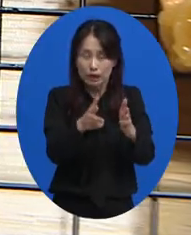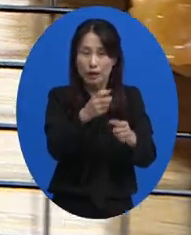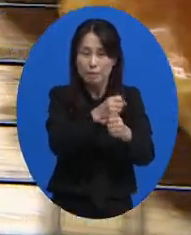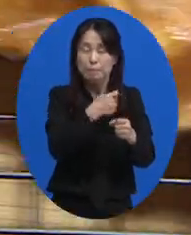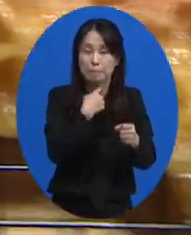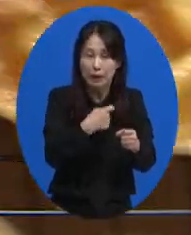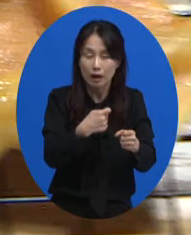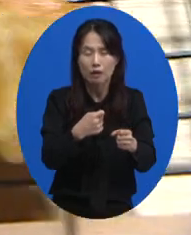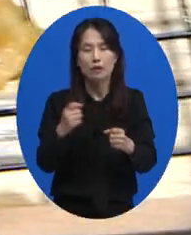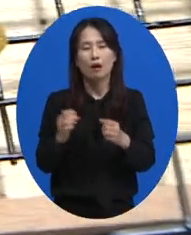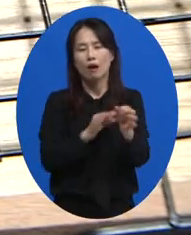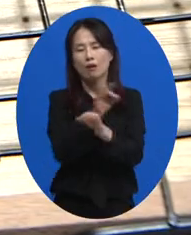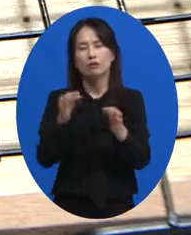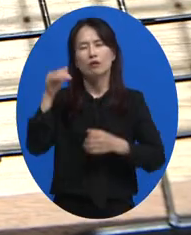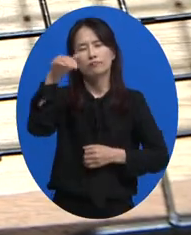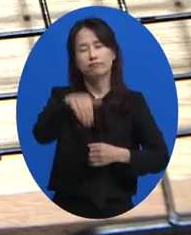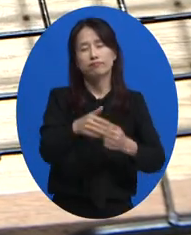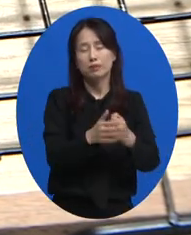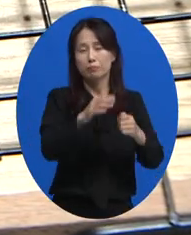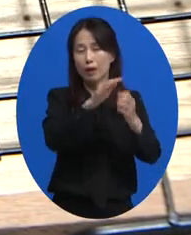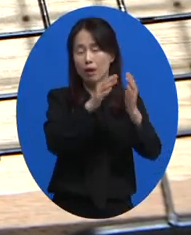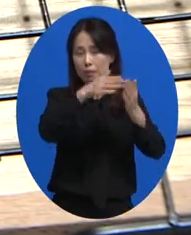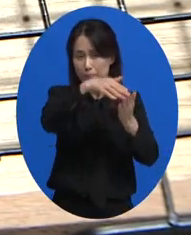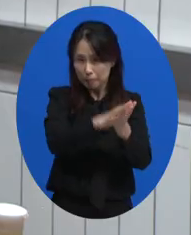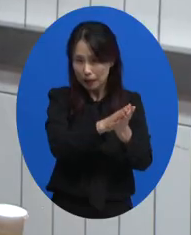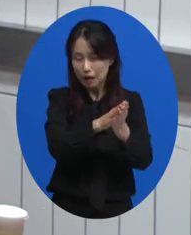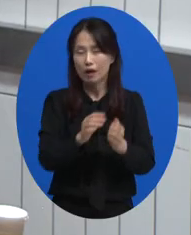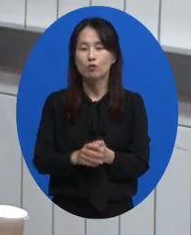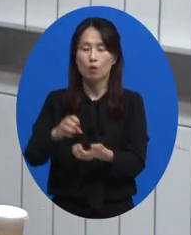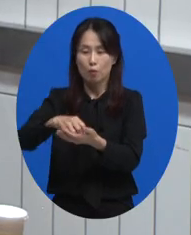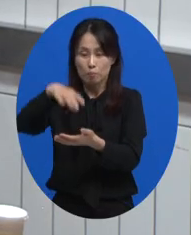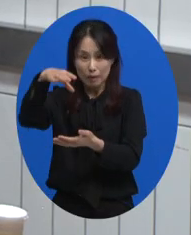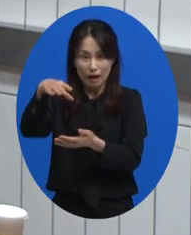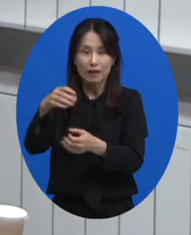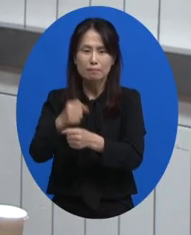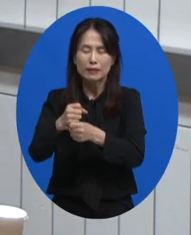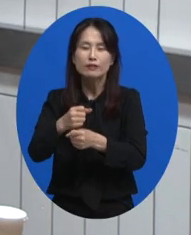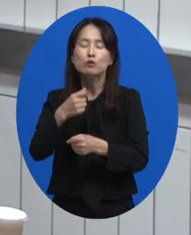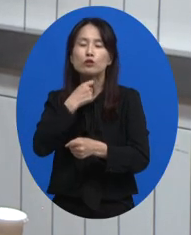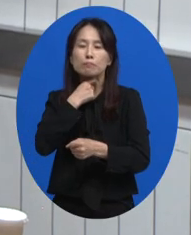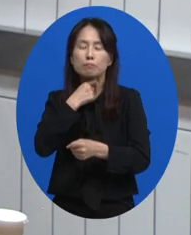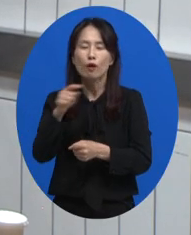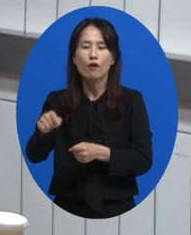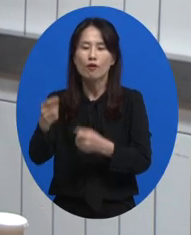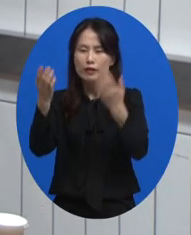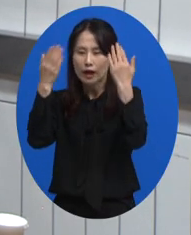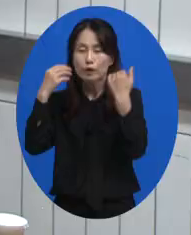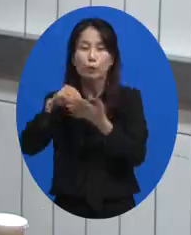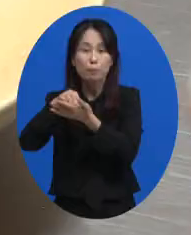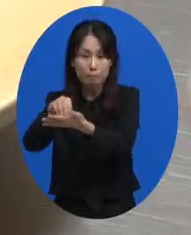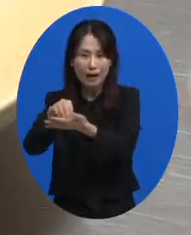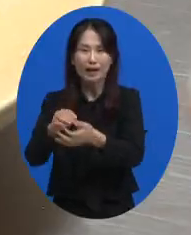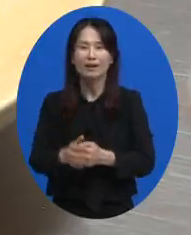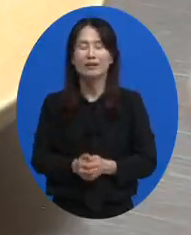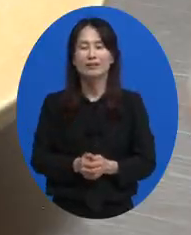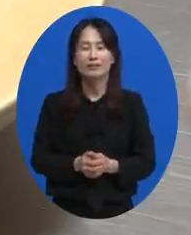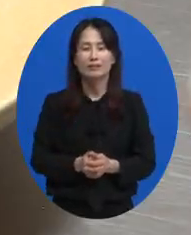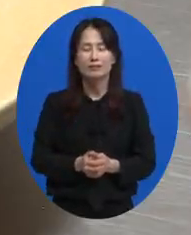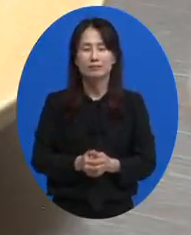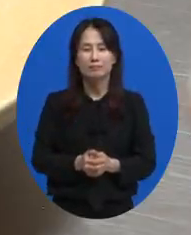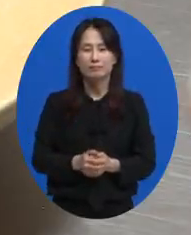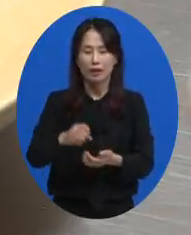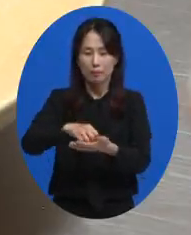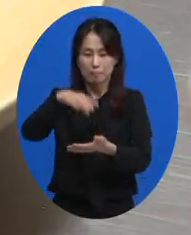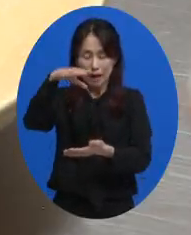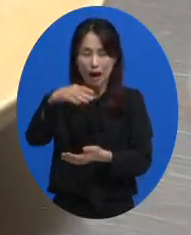공장을 하다가 시장 상황이 좋지 않아 제과제빵 쪽으로 눈을 돌려 경기도 생활기술학교에 문을 두드리게 됐고